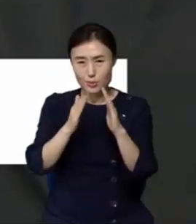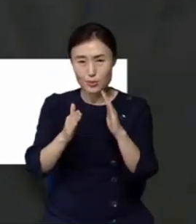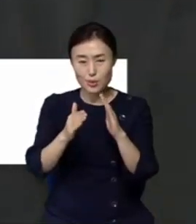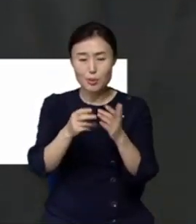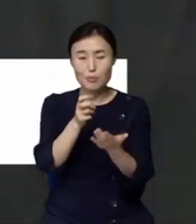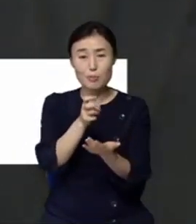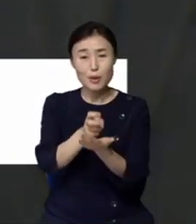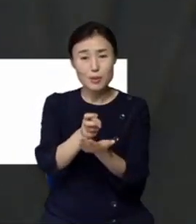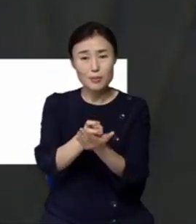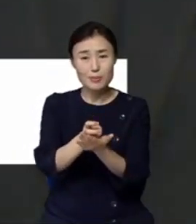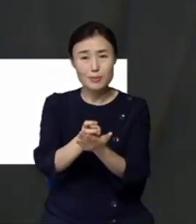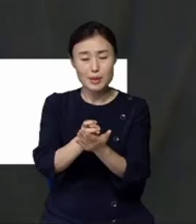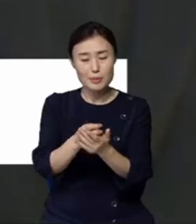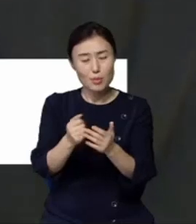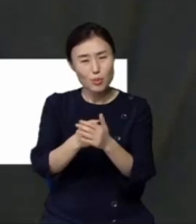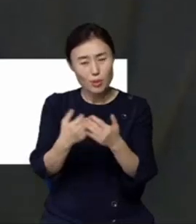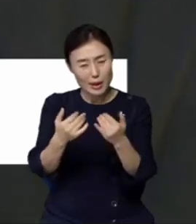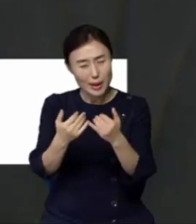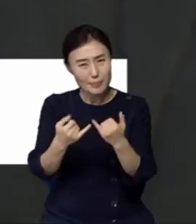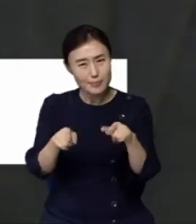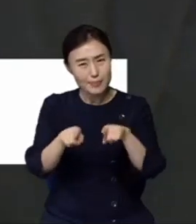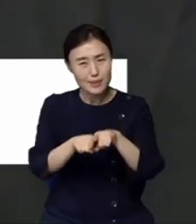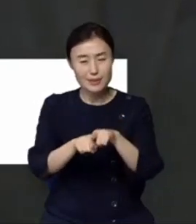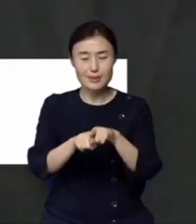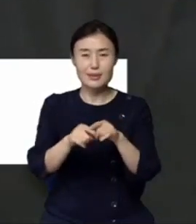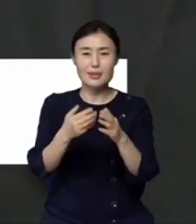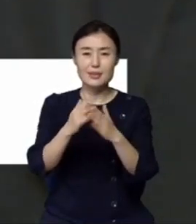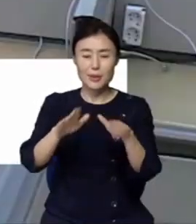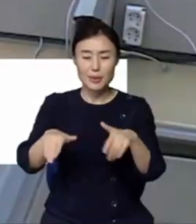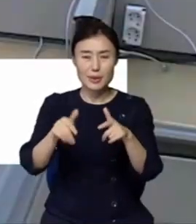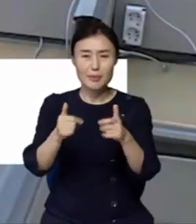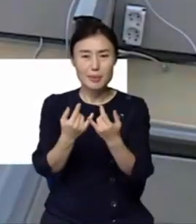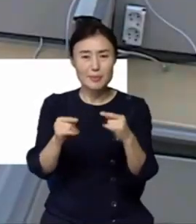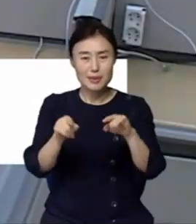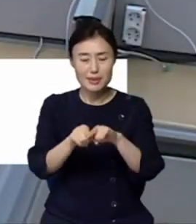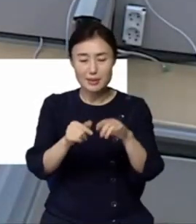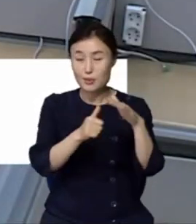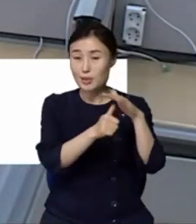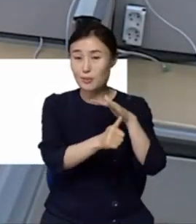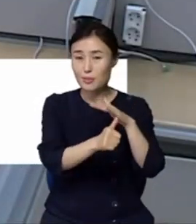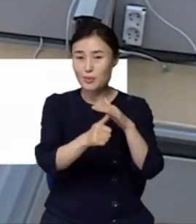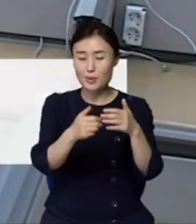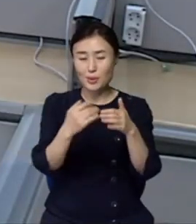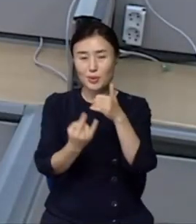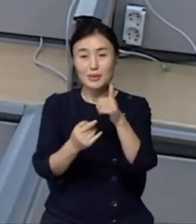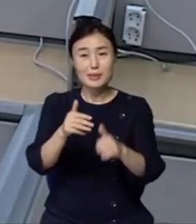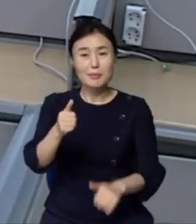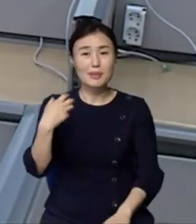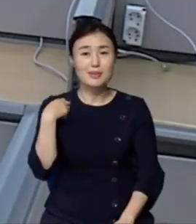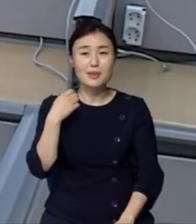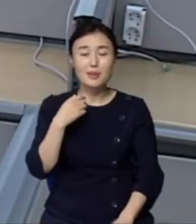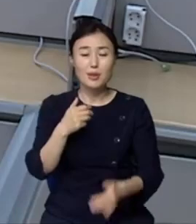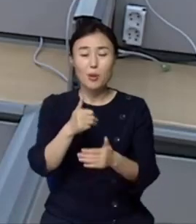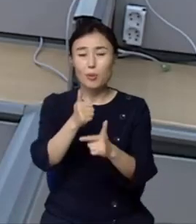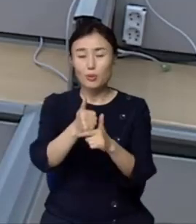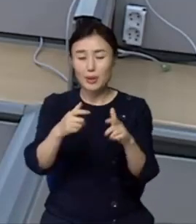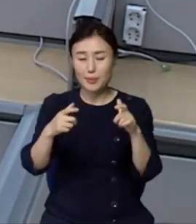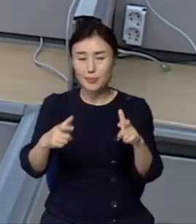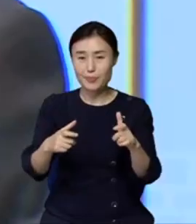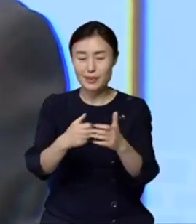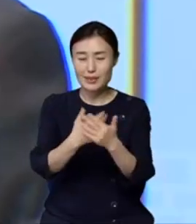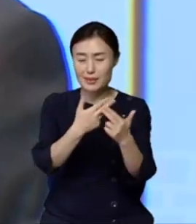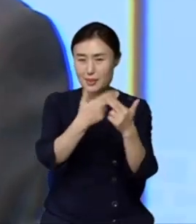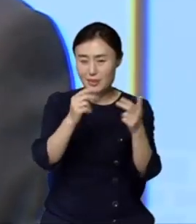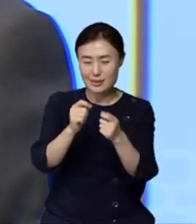공명선거법률지원단 공동수석부단장과 전남 공동선대위원장을 역임한 주철현 의원은 호남 의원 중 대표적